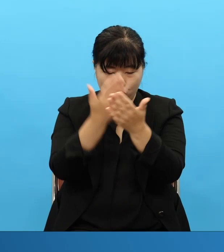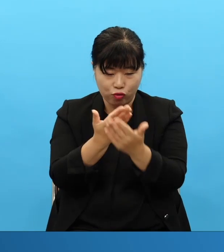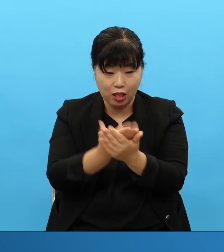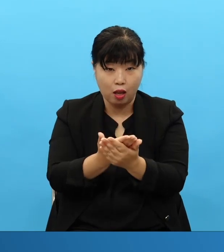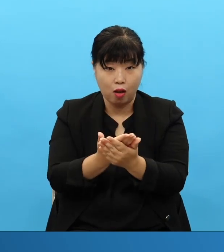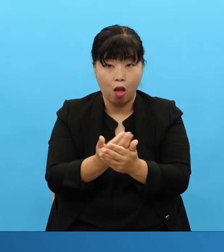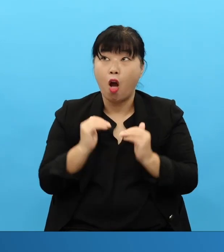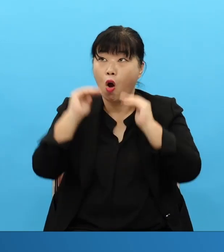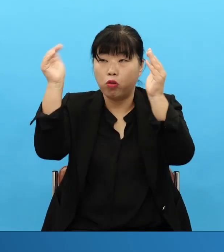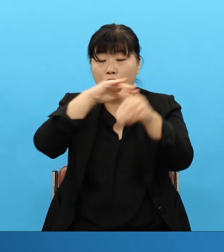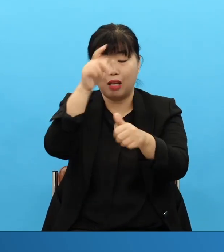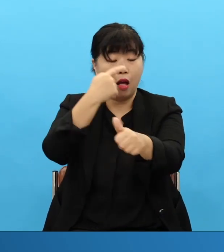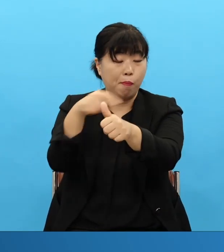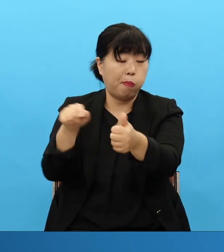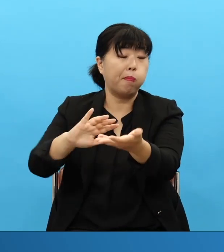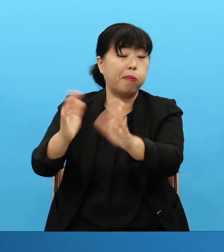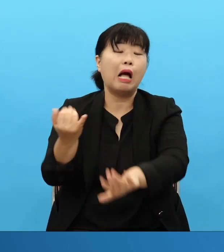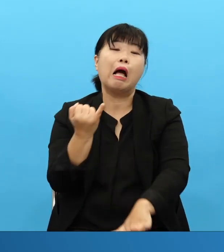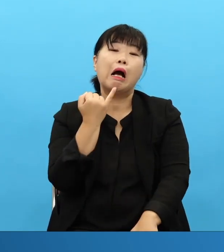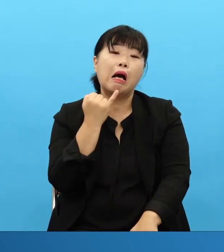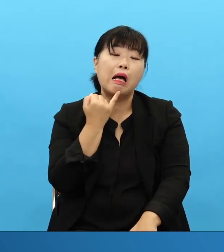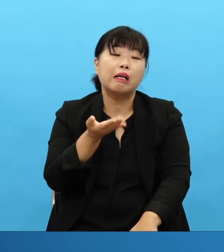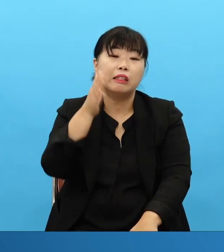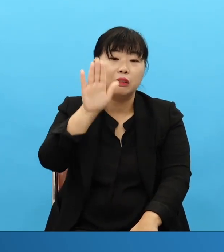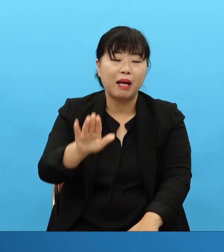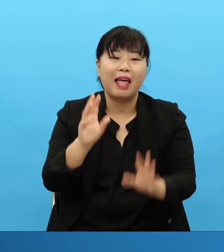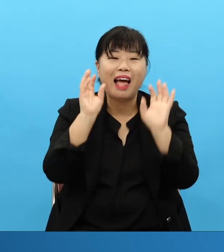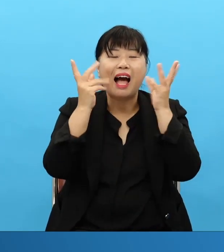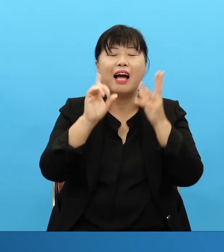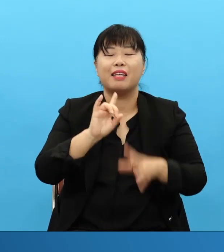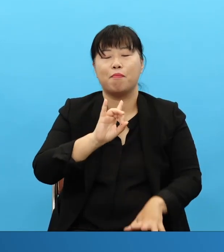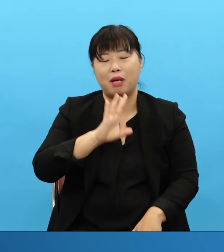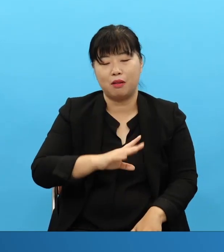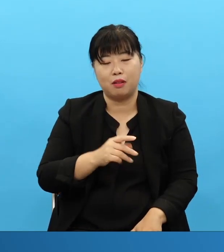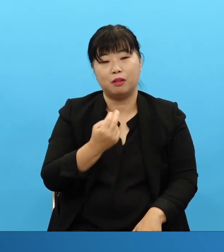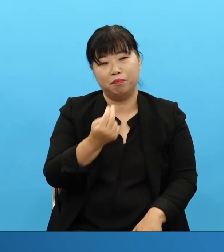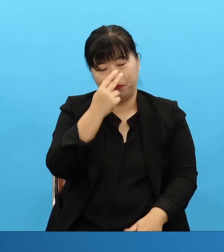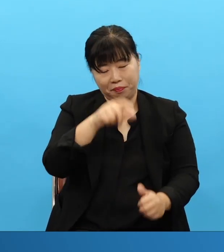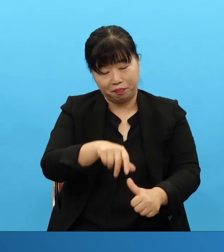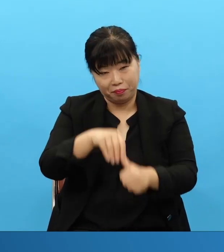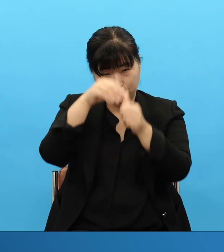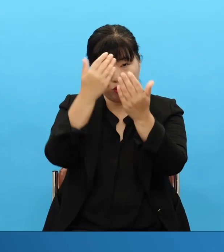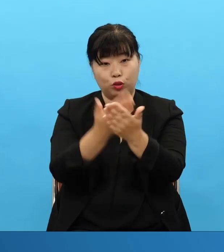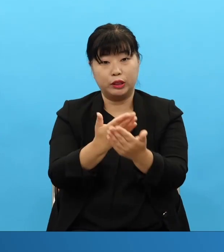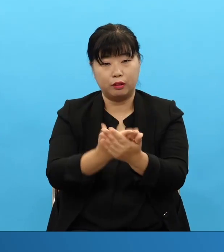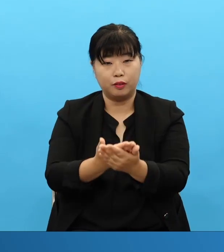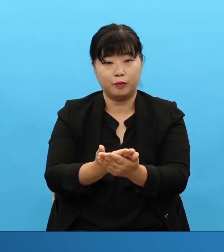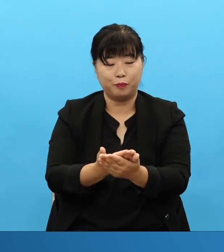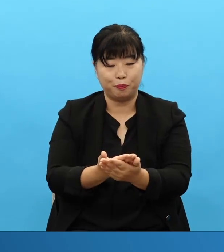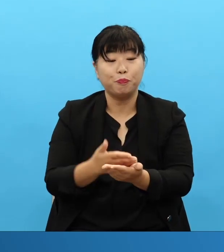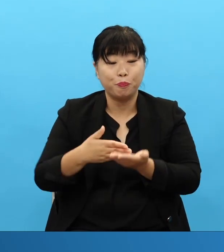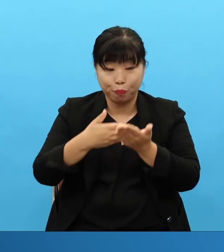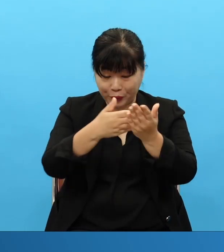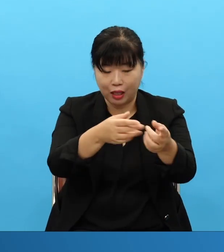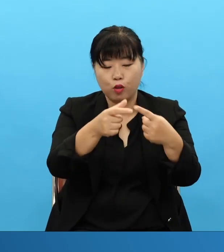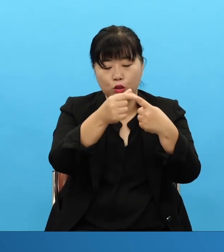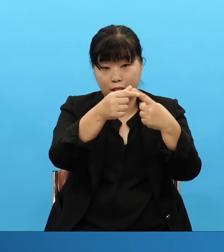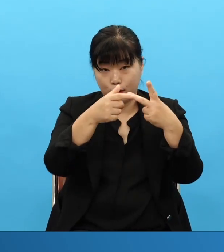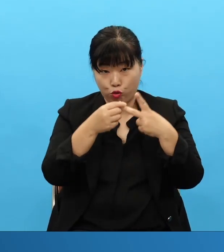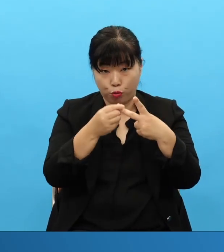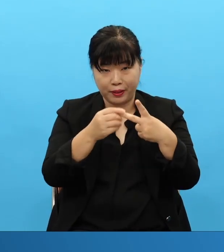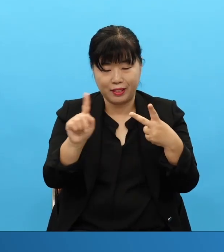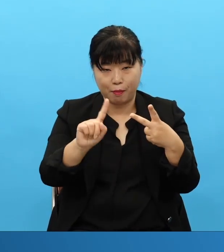아이들 죽이면 안 되잖아요. because you should not be killing 그러면서 children. 한 말이 And then he said, 회당 없애지 말아라. do not destroy our